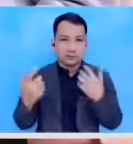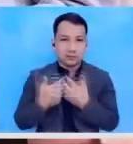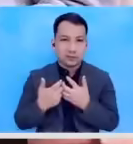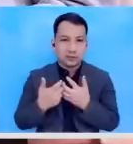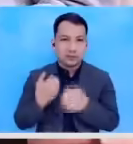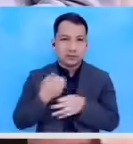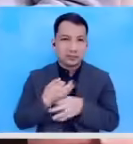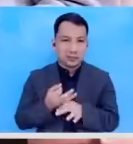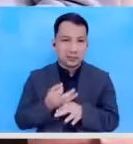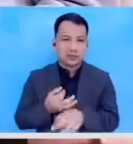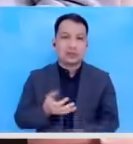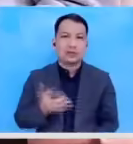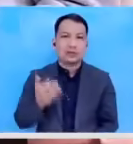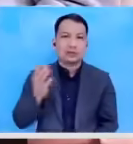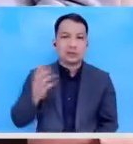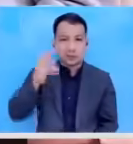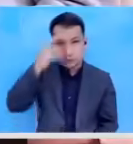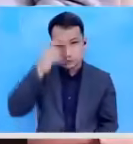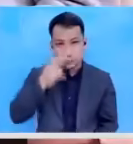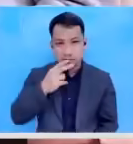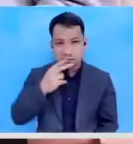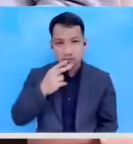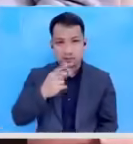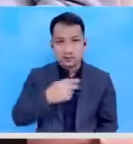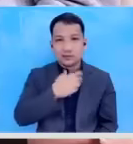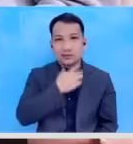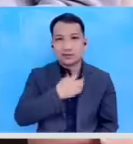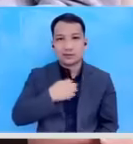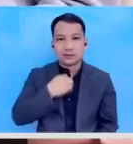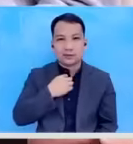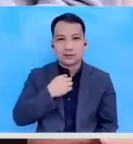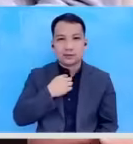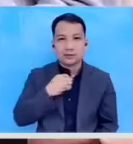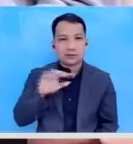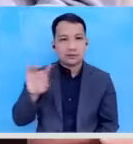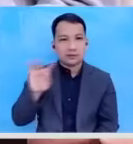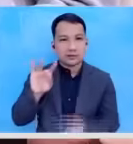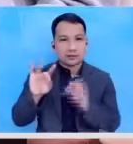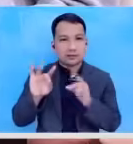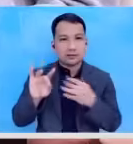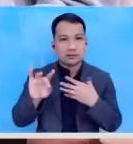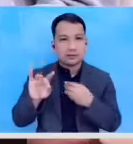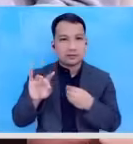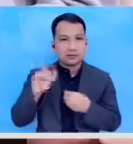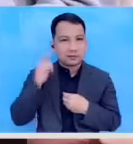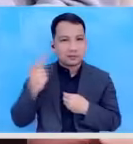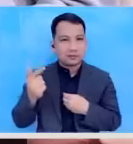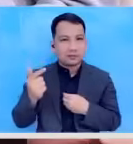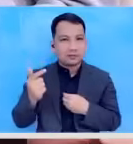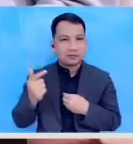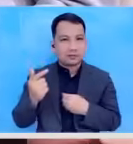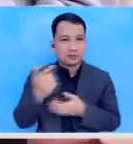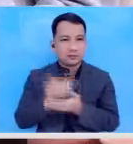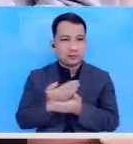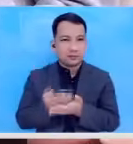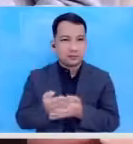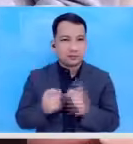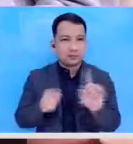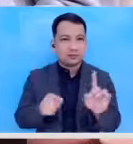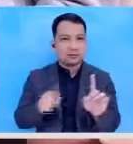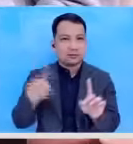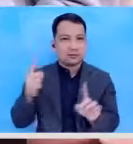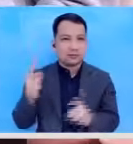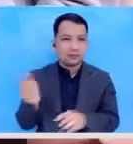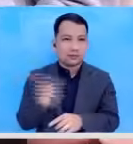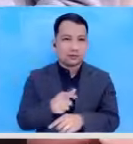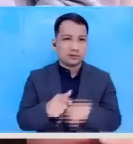We went to Vatican. Tapos yung necklace, tinitingnan ko, namimili ako white gold or gold. Kasi yung budget ko, pang isa lang, binili niya yung isa. Paglabas namin,